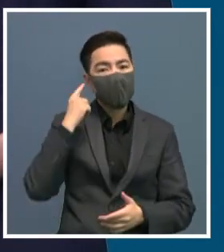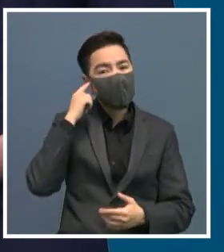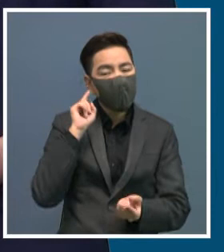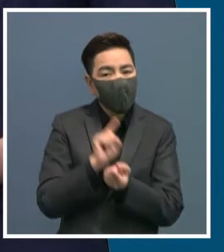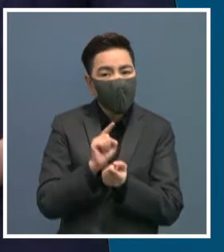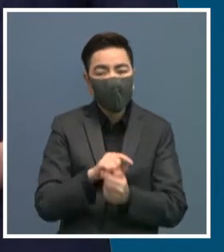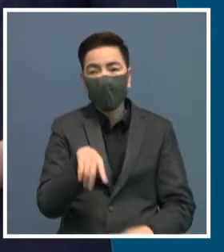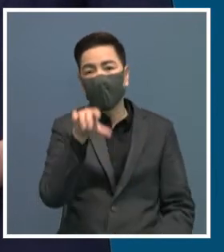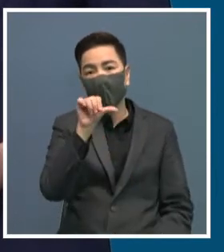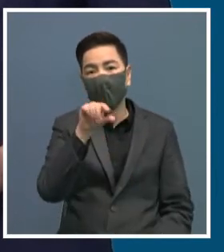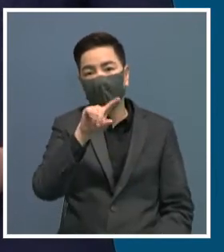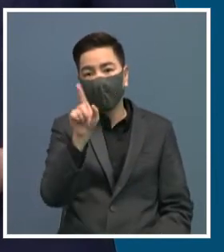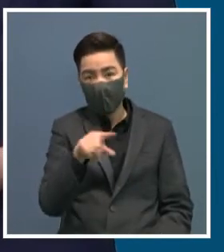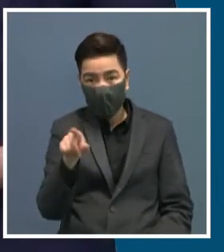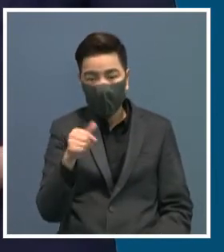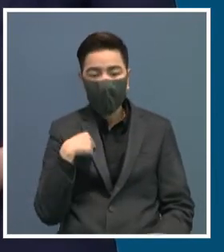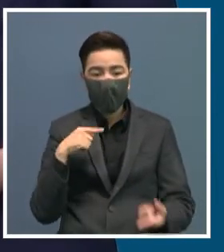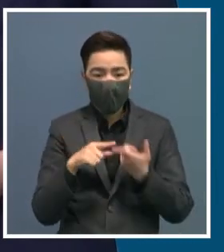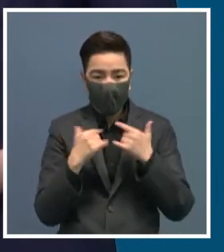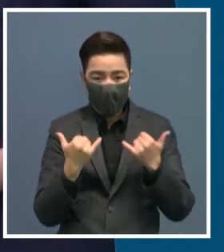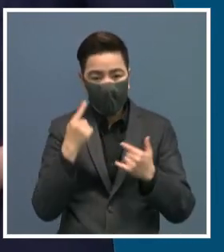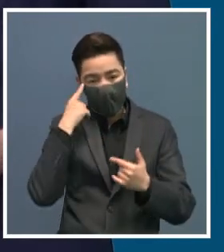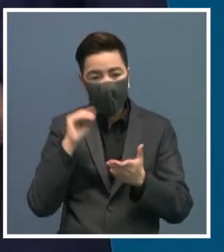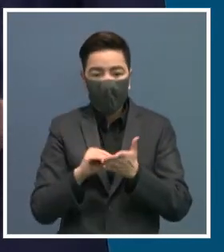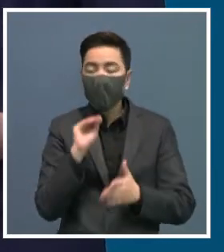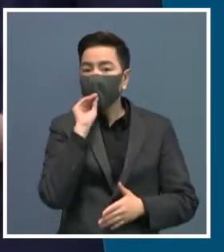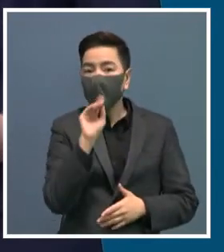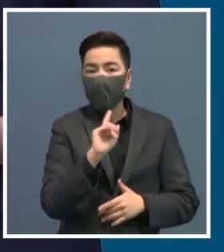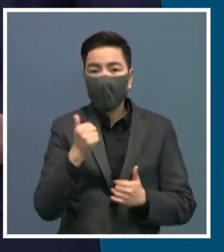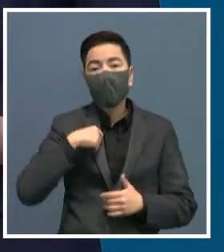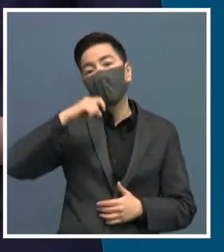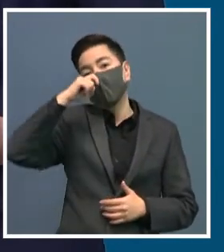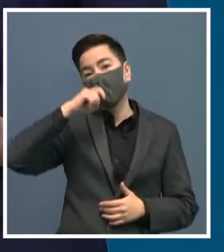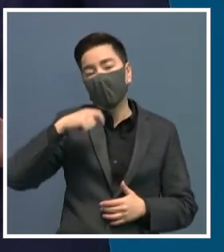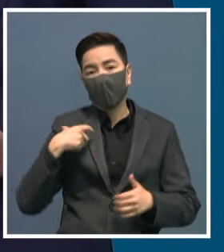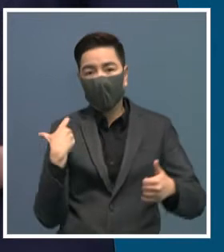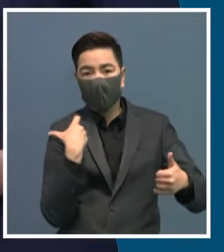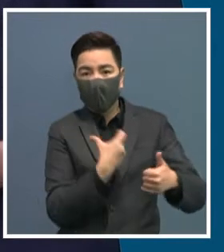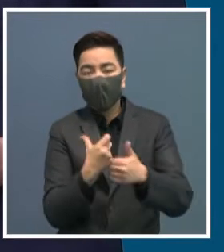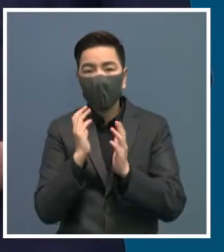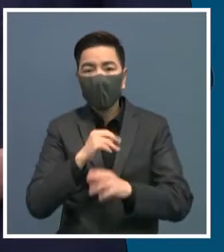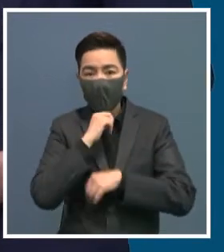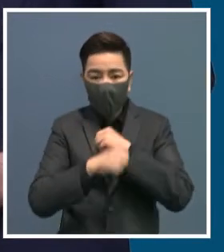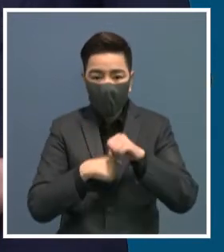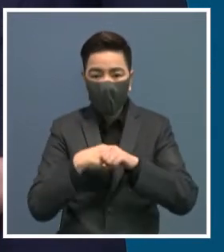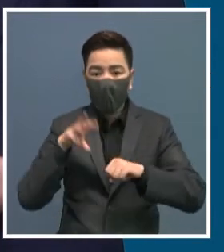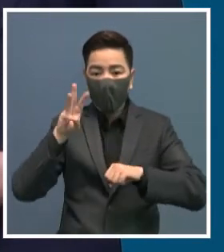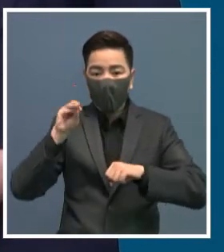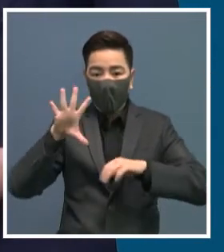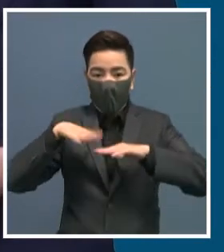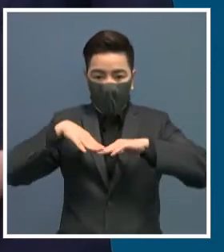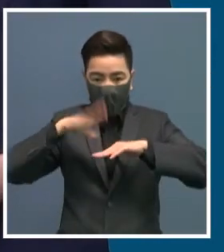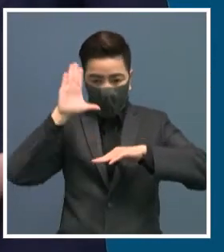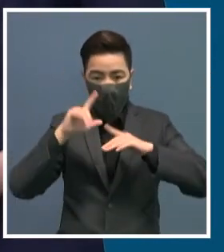กันดีค่ะสำหรับ Astraตัวนี้เลยค่ะเขามีการที่จะระบุว่าสำหรับบ้านเราจะให้ฉีดให้ผู้ที่มีอายุ 65ปีขึ้น